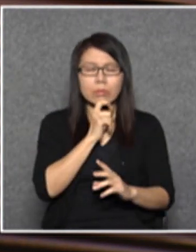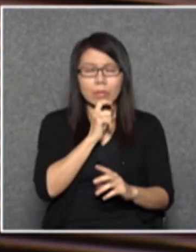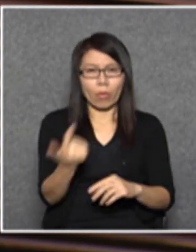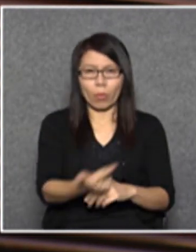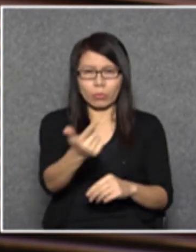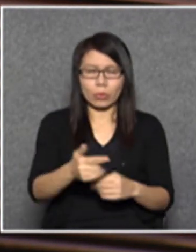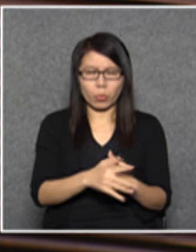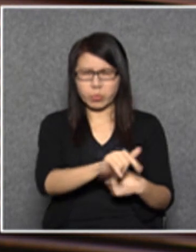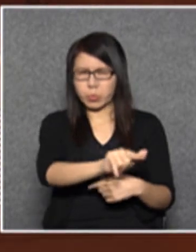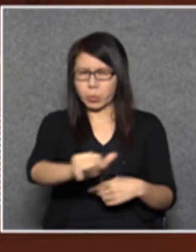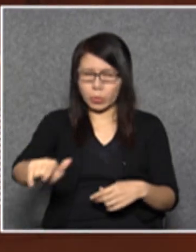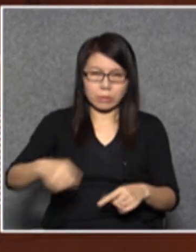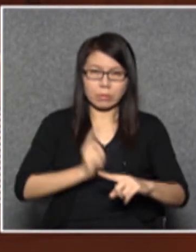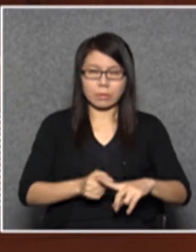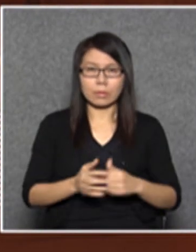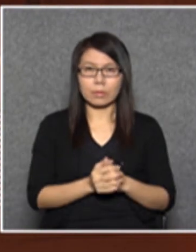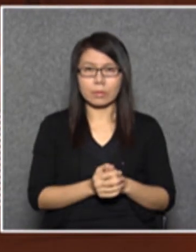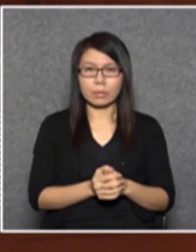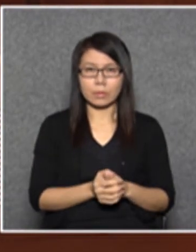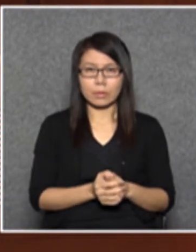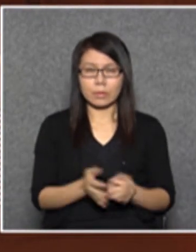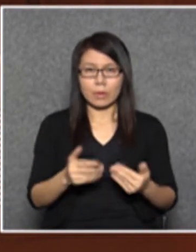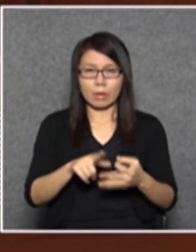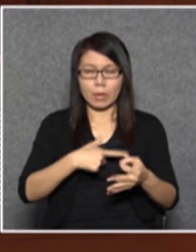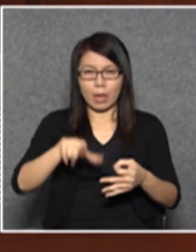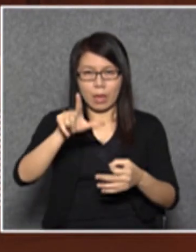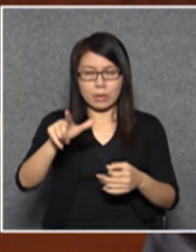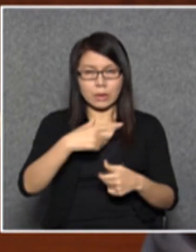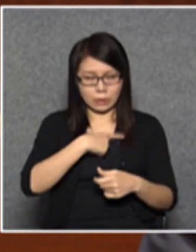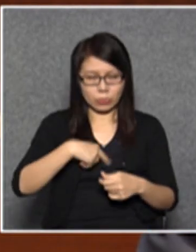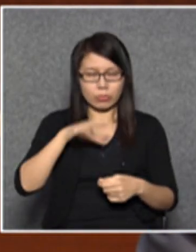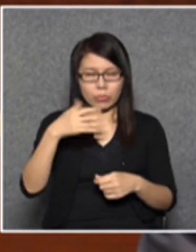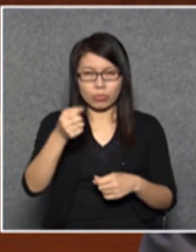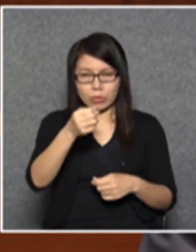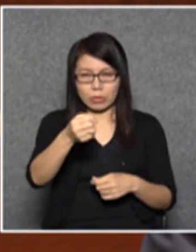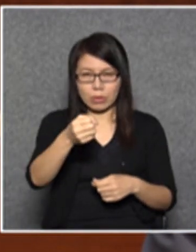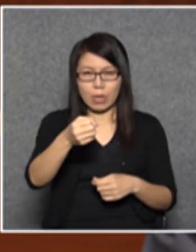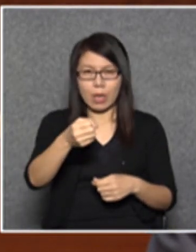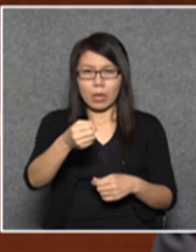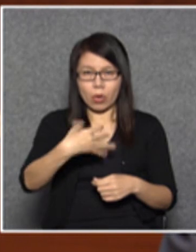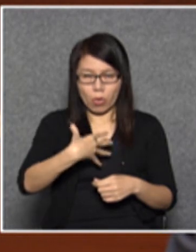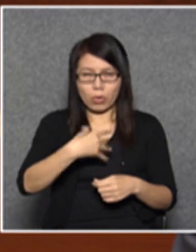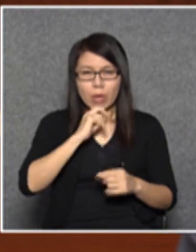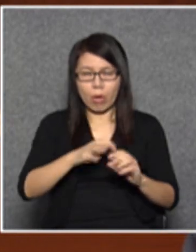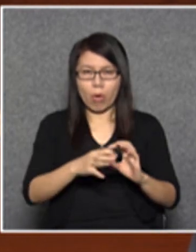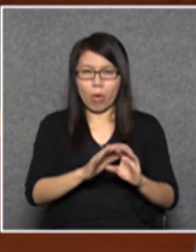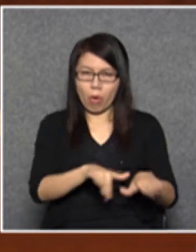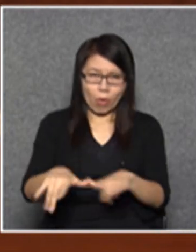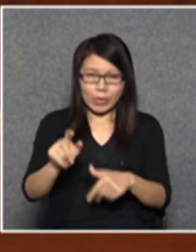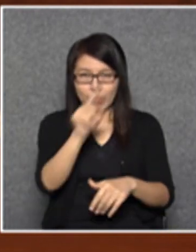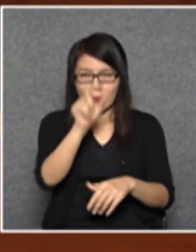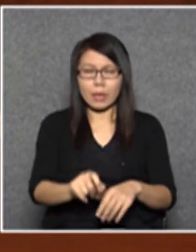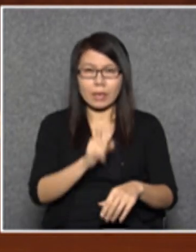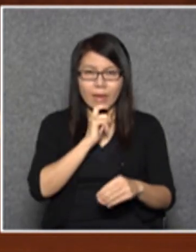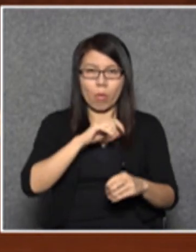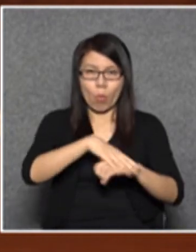理想嘅情況嘅。 李慧瓊議員主席提到嘅嗰個海嘅問題咧，我注意到最近有一個環保組